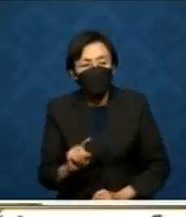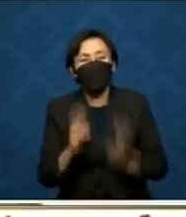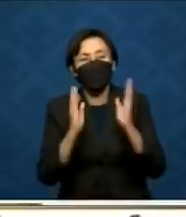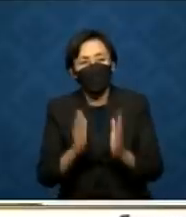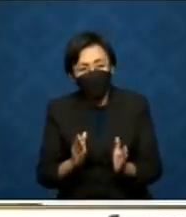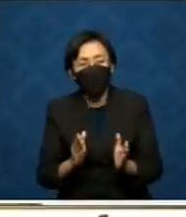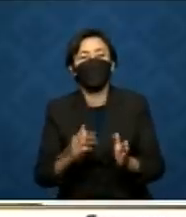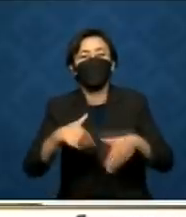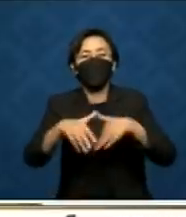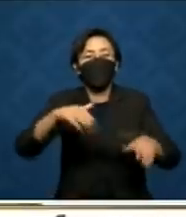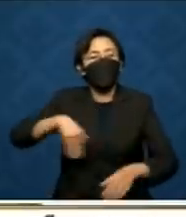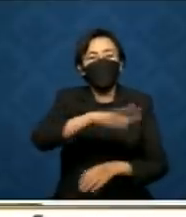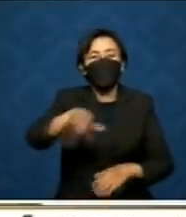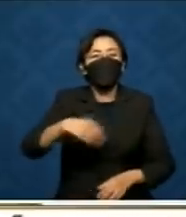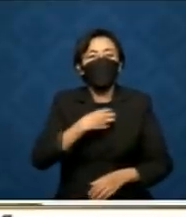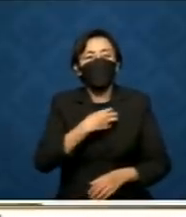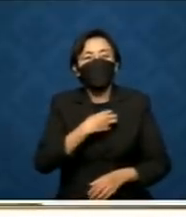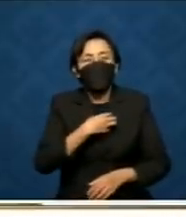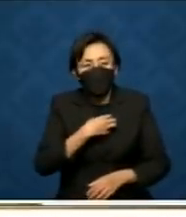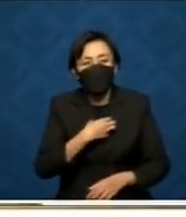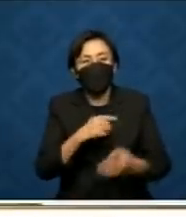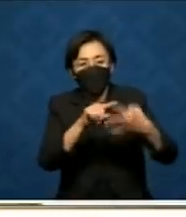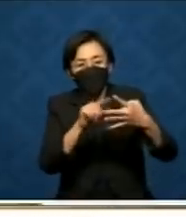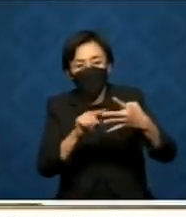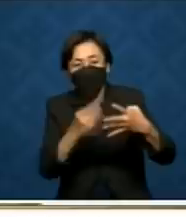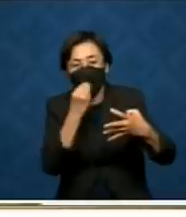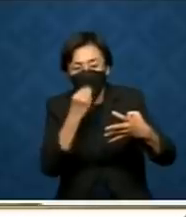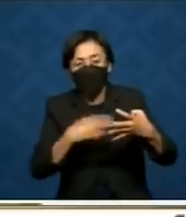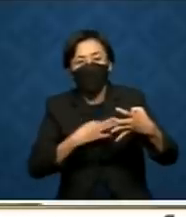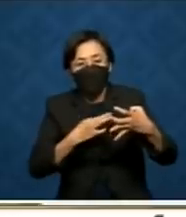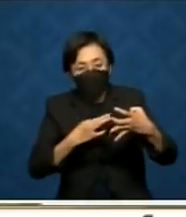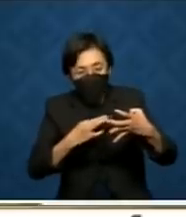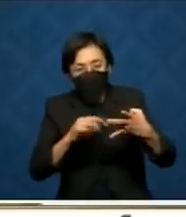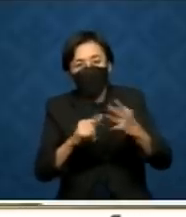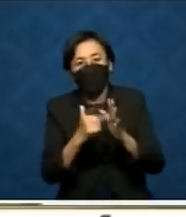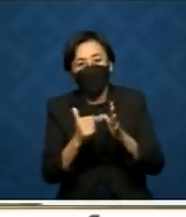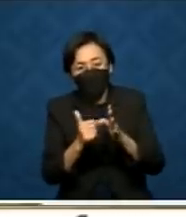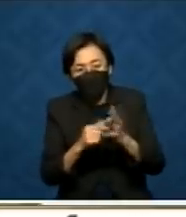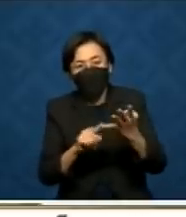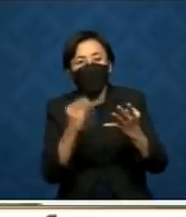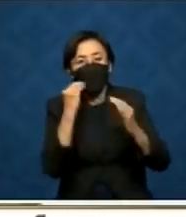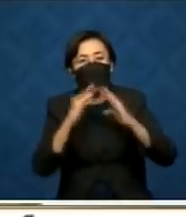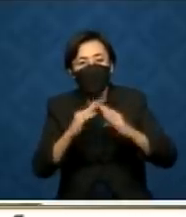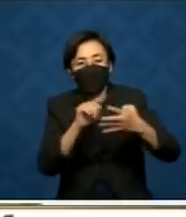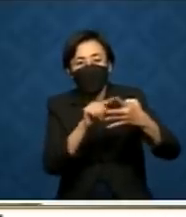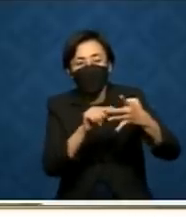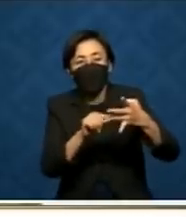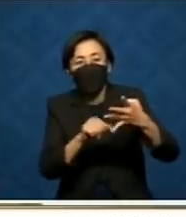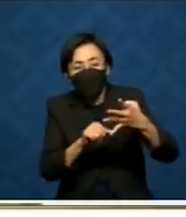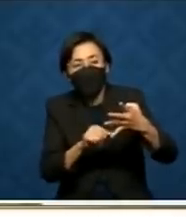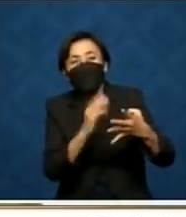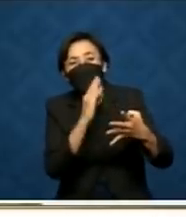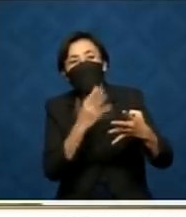พื้นฐานของมนุษย์ปัจจัย 4ที่บอกว่าต้องการอาหารเครื่องนุ่งห่มพะยารักษาโรคและวิธีอยู่อาศัยถ้าไม่มีพวกนี้